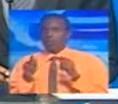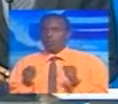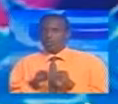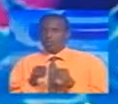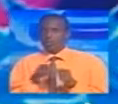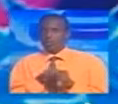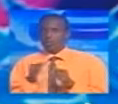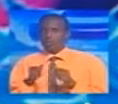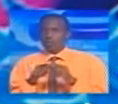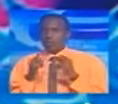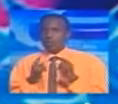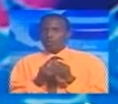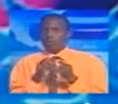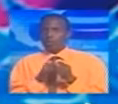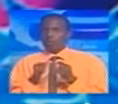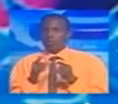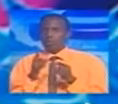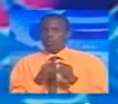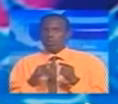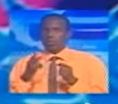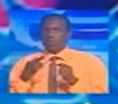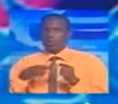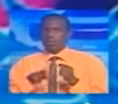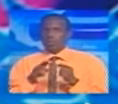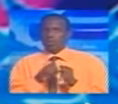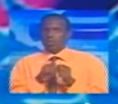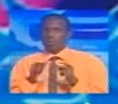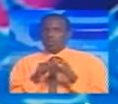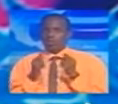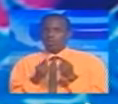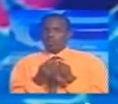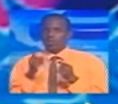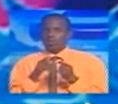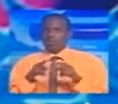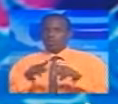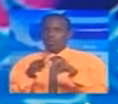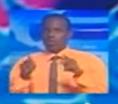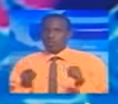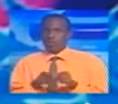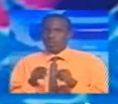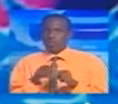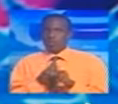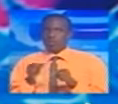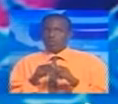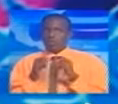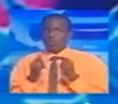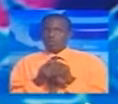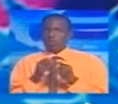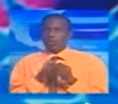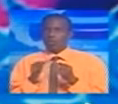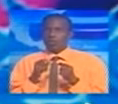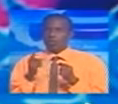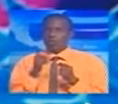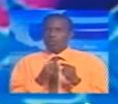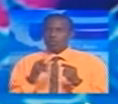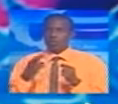Ravagés par l'incendie et 124 foyers et bien sûr plus d'une centaine de familles sont sous leur toit